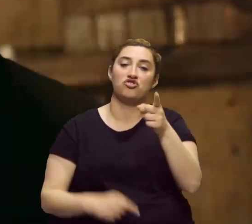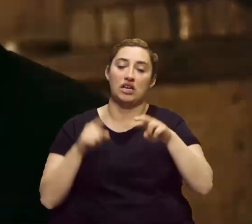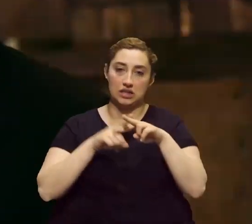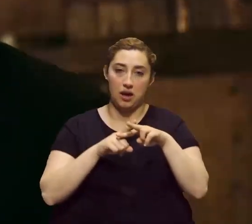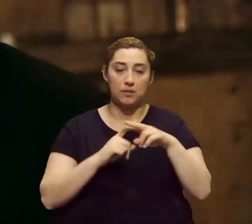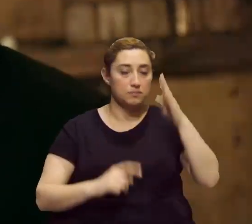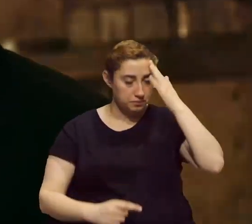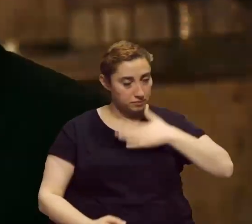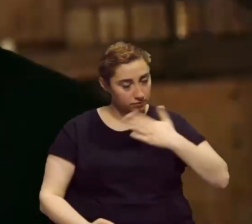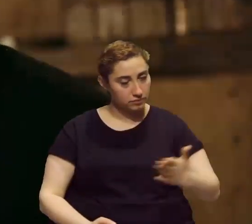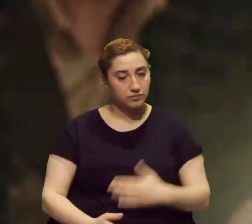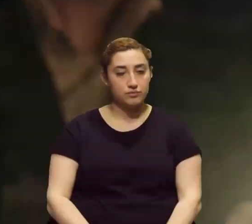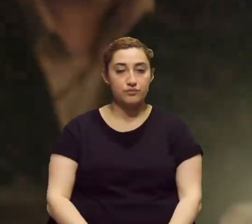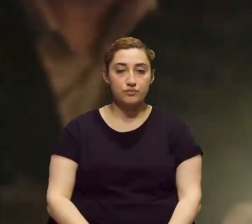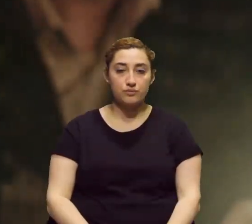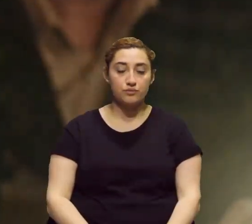Ahmet. Baş üstüne.